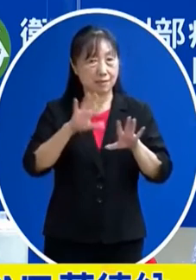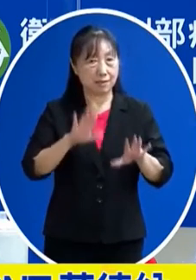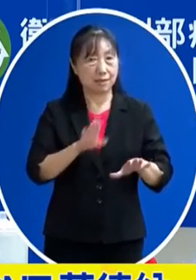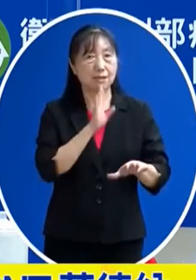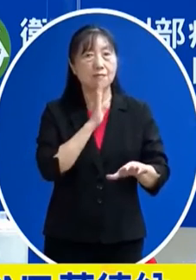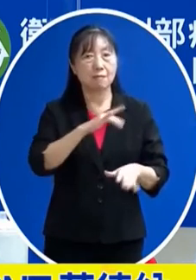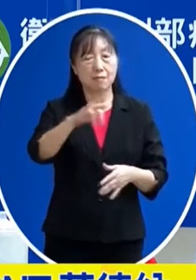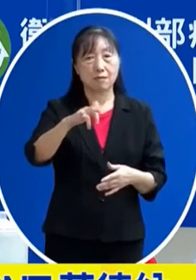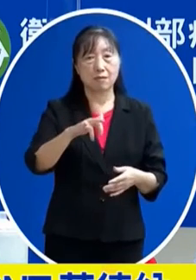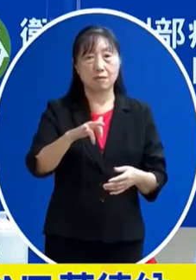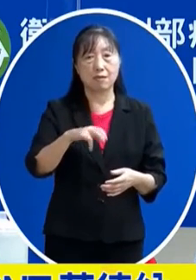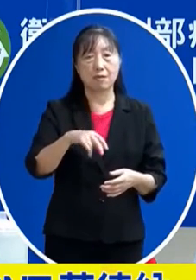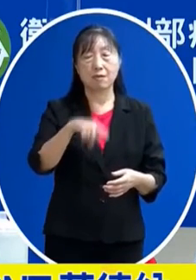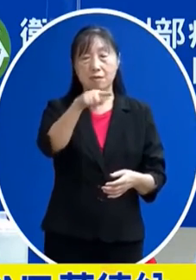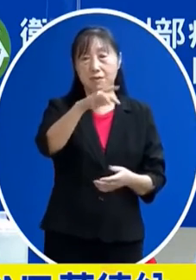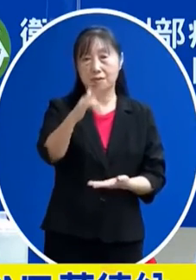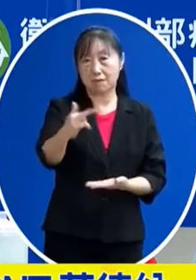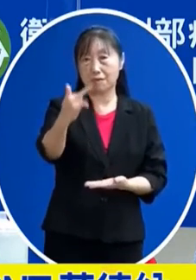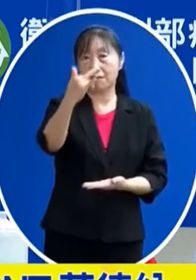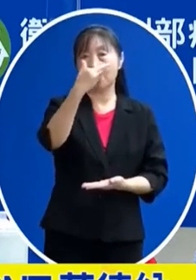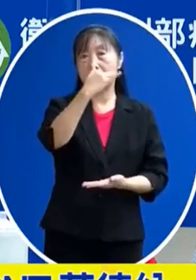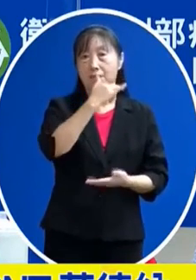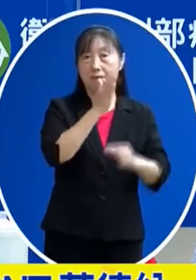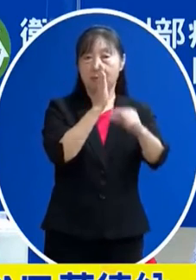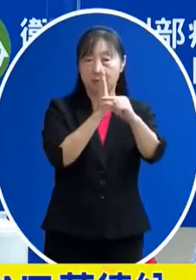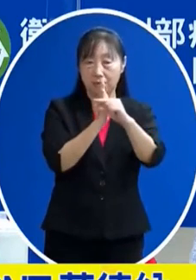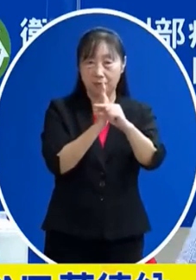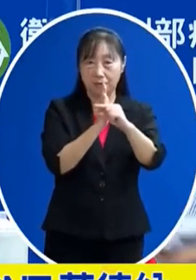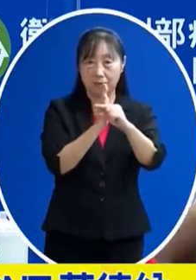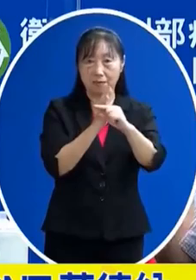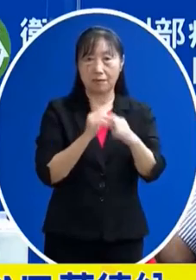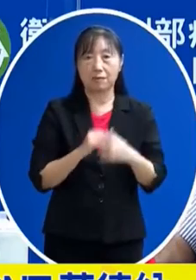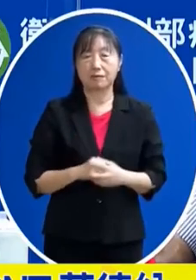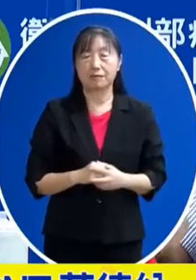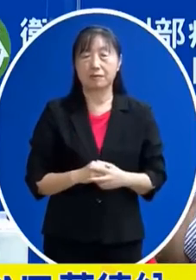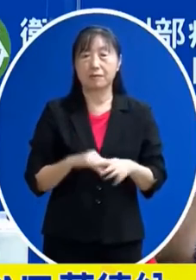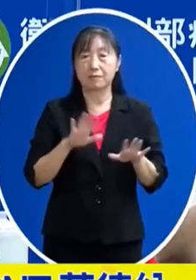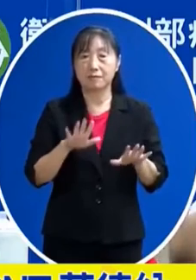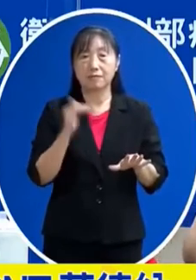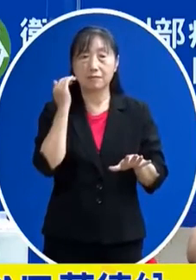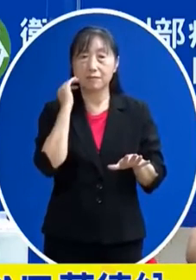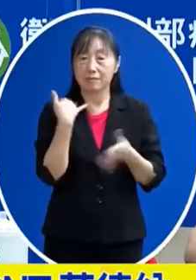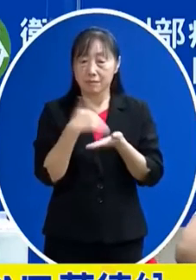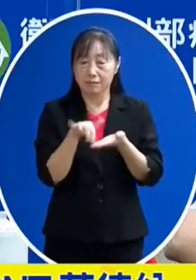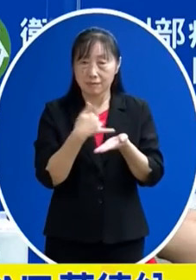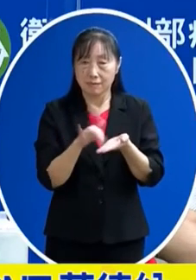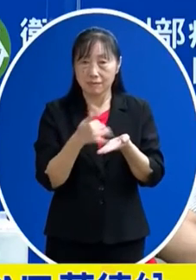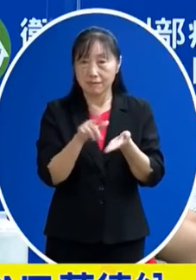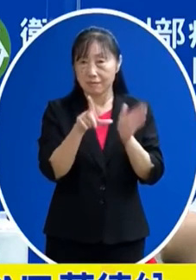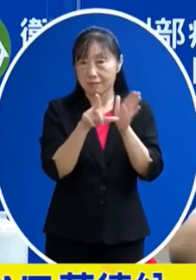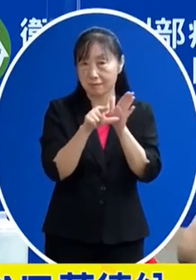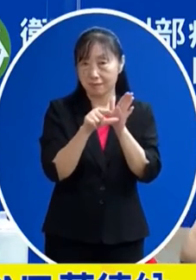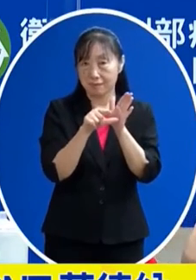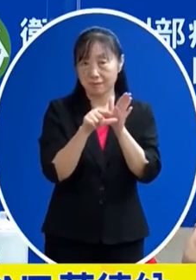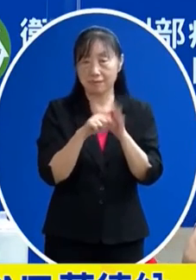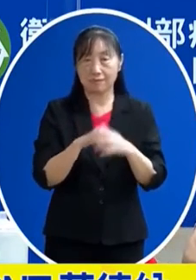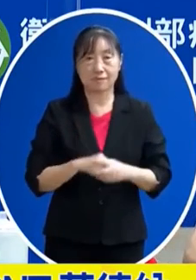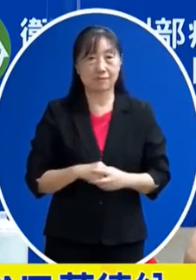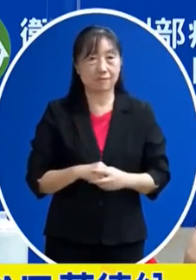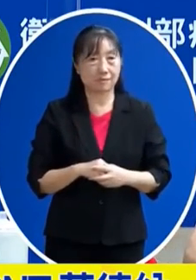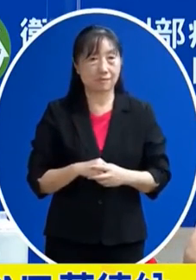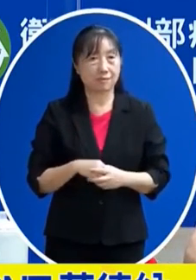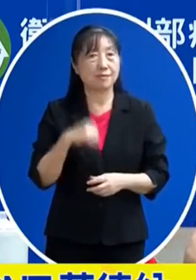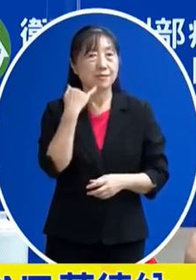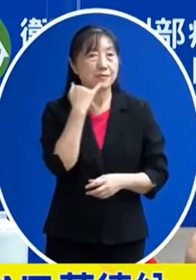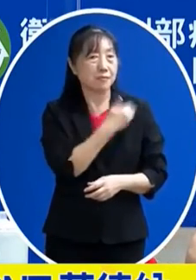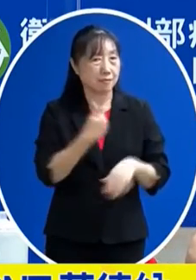飞机已经起飞，在飞行的途中，目前依照飞行的状况，有